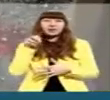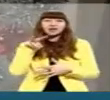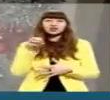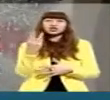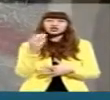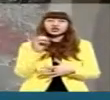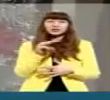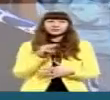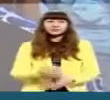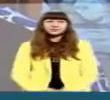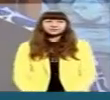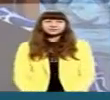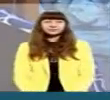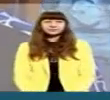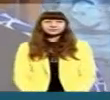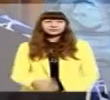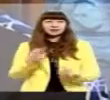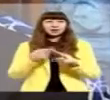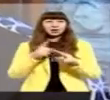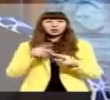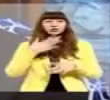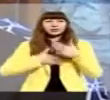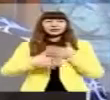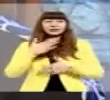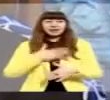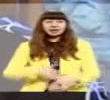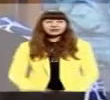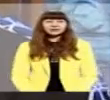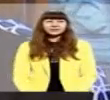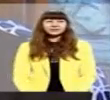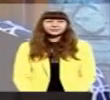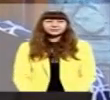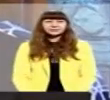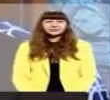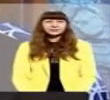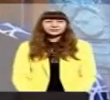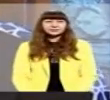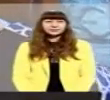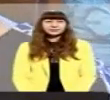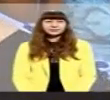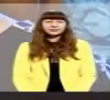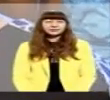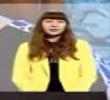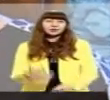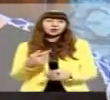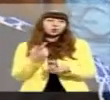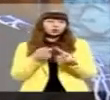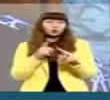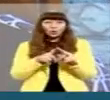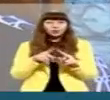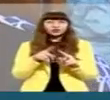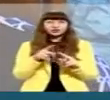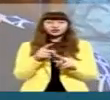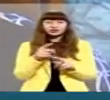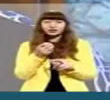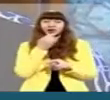әсіресе қатты қуанды. Это очень приятно. Тосын сый болды әрине. Өте керемет. Балаларымыз да, өзіміз де бала құсап,